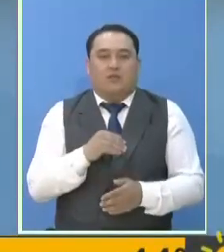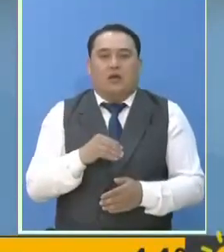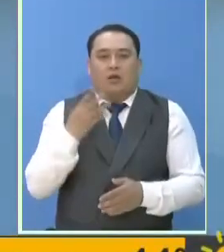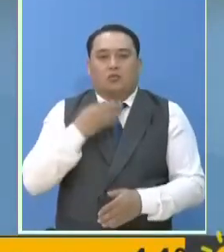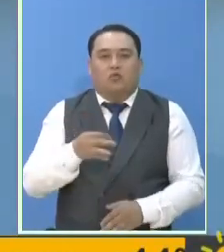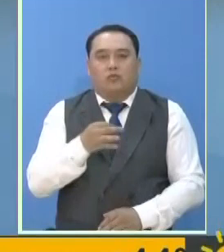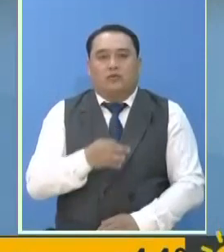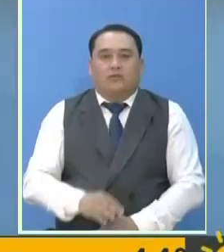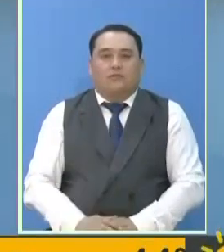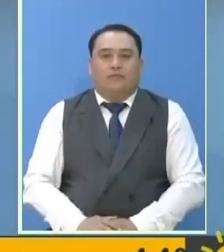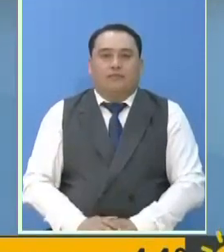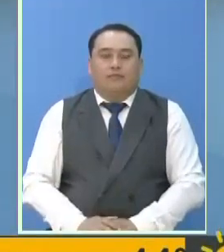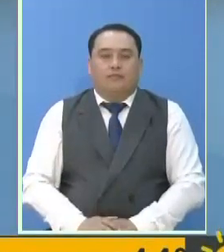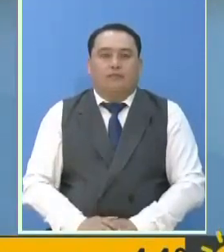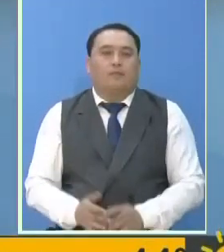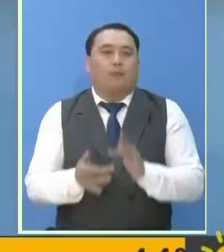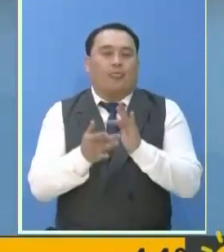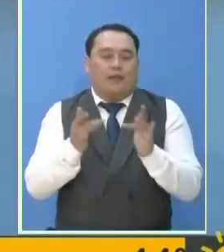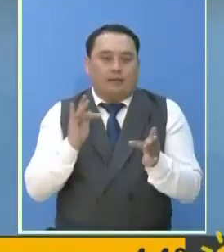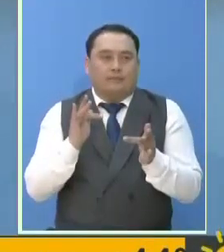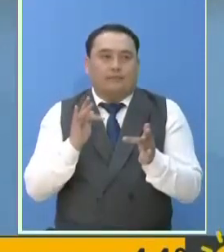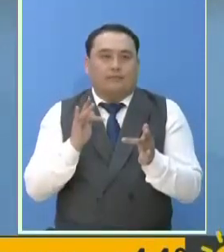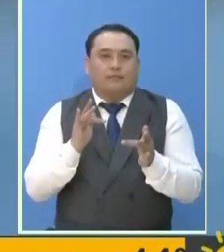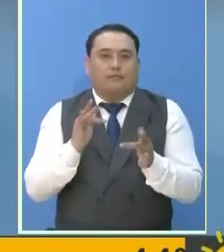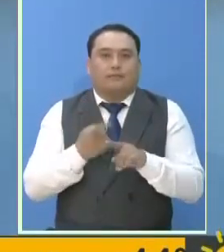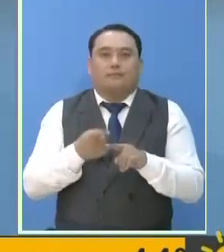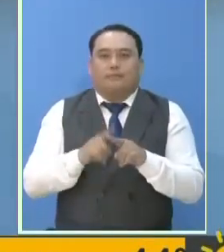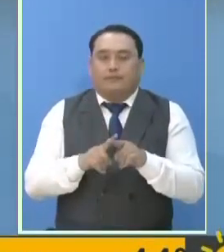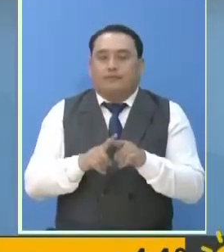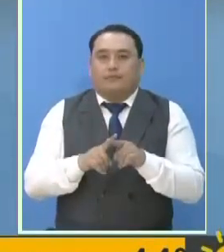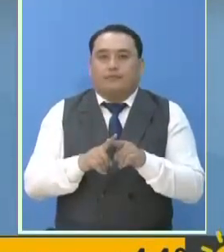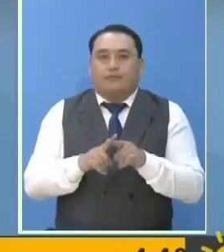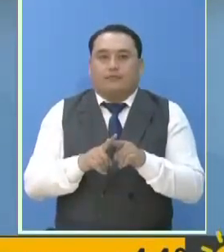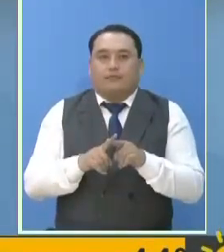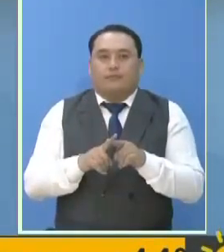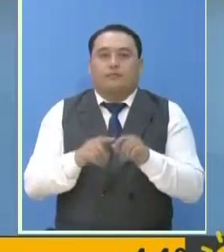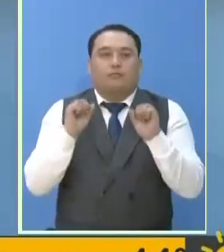нашей страны, особенно в интернет-пространстве. Это касается такого: